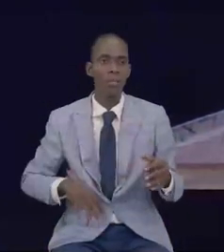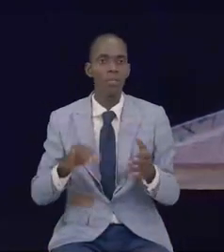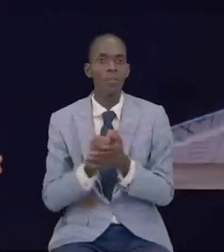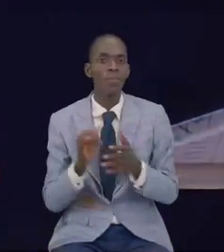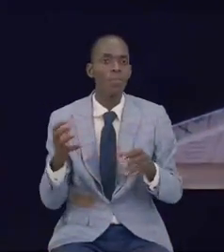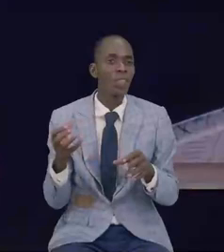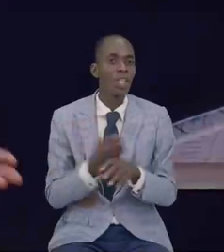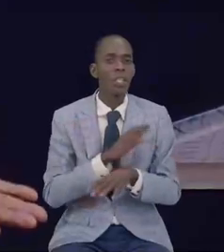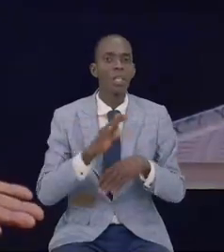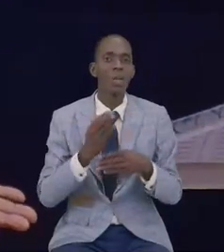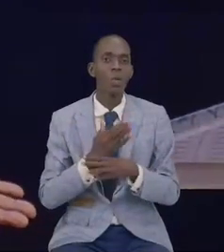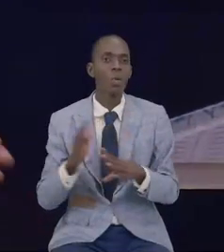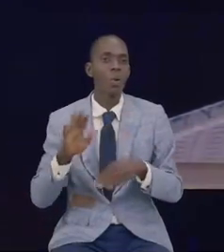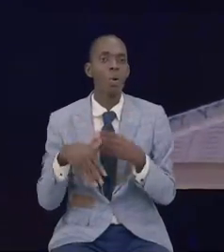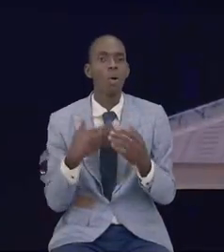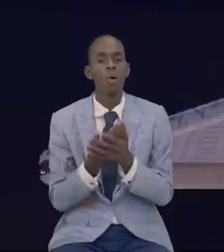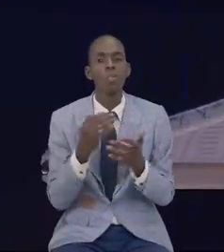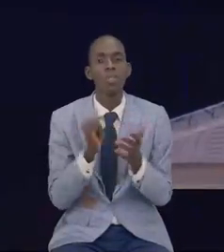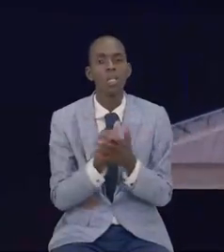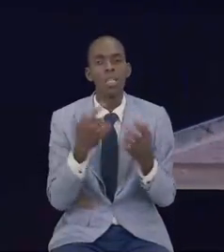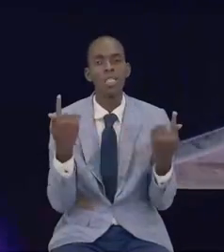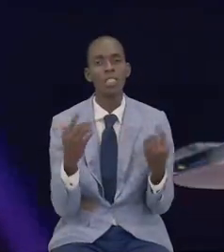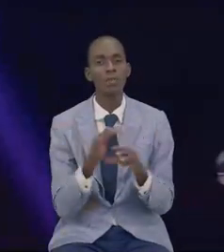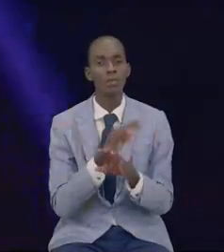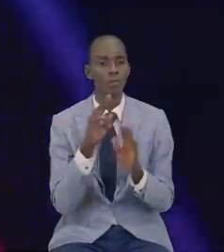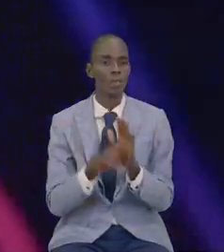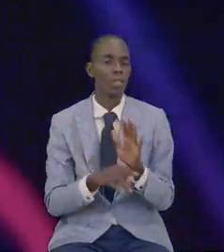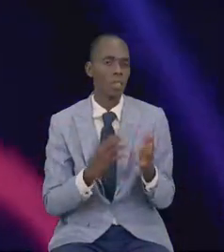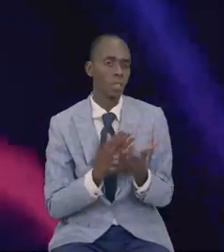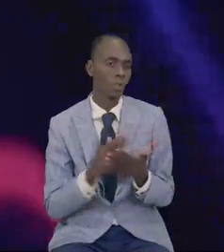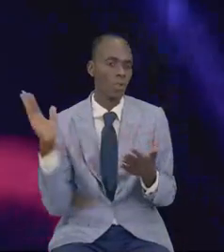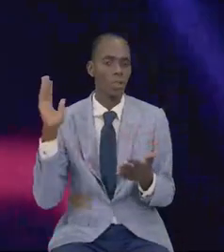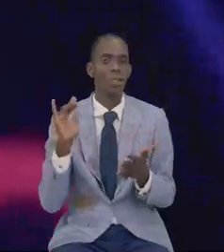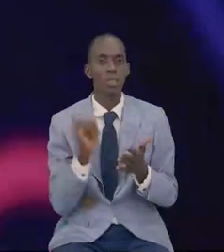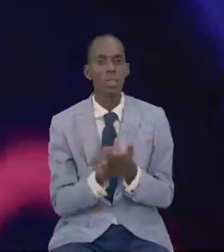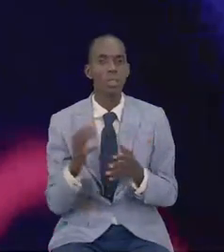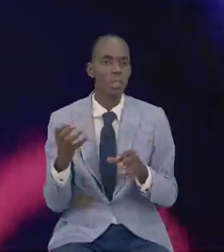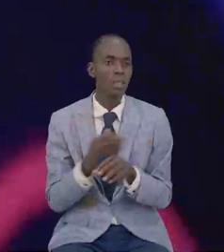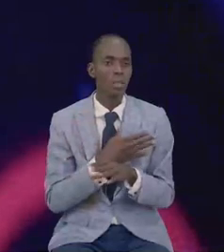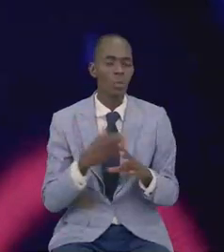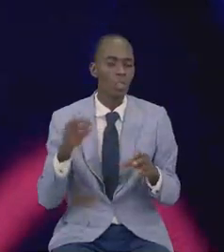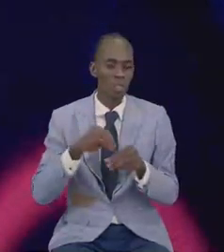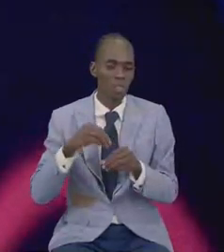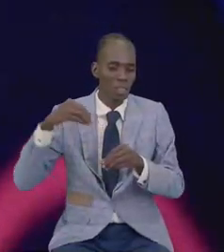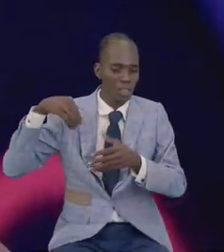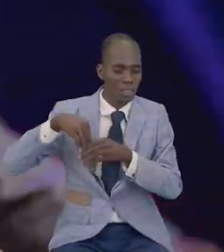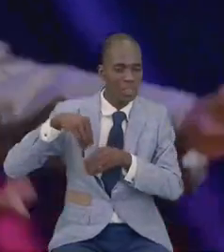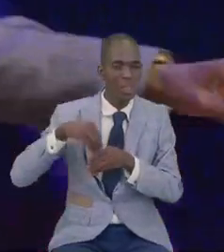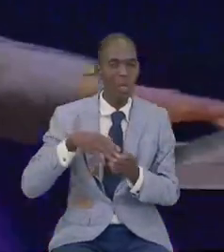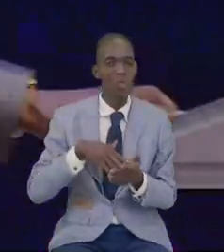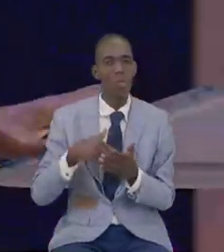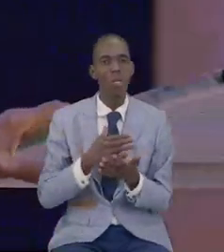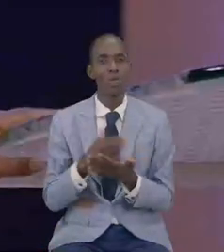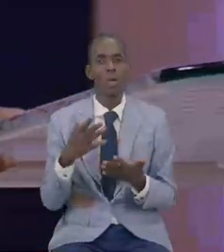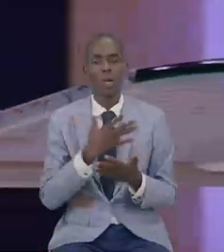ôte cette vie de péché, qui ôte la faiblesse innée de nous et